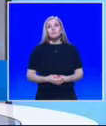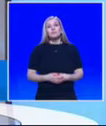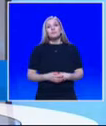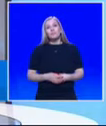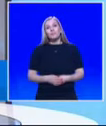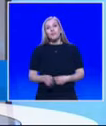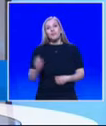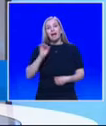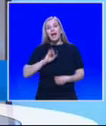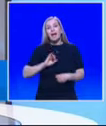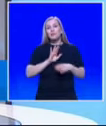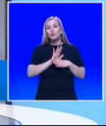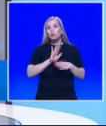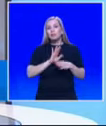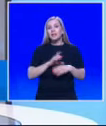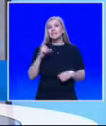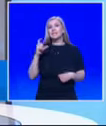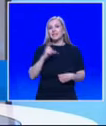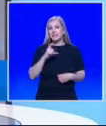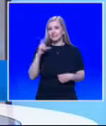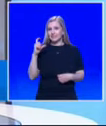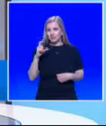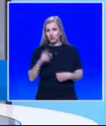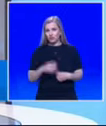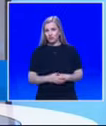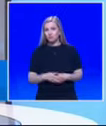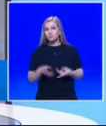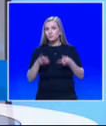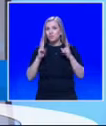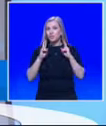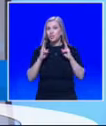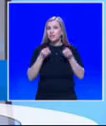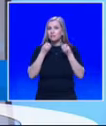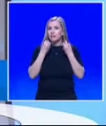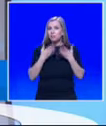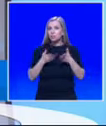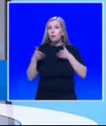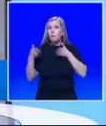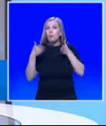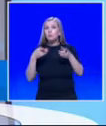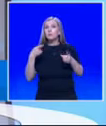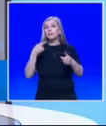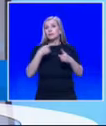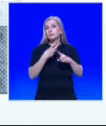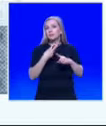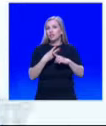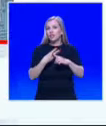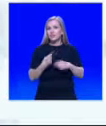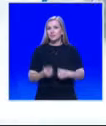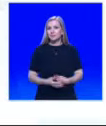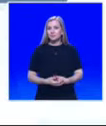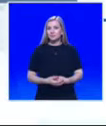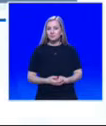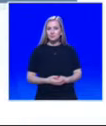Евродепутатът и бивш министър-председател Сергей Станишев. Решенията и възможностите по пътя към Шенген.